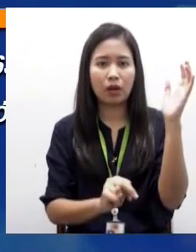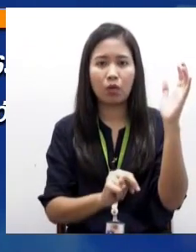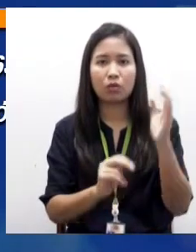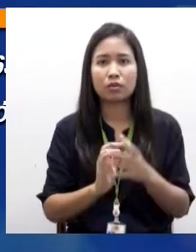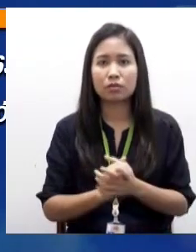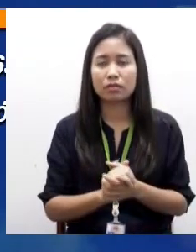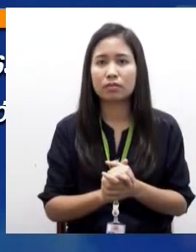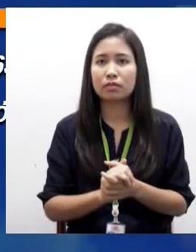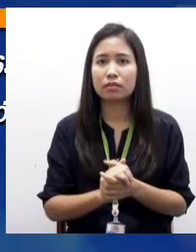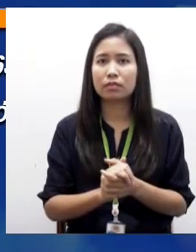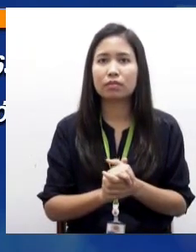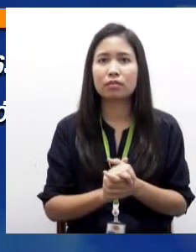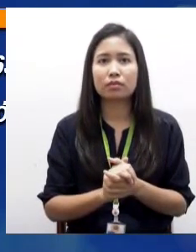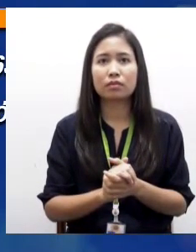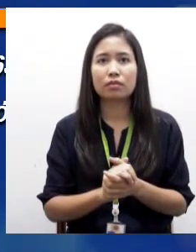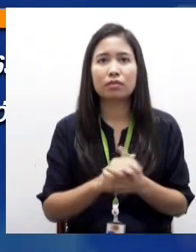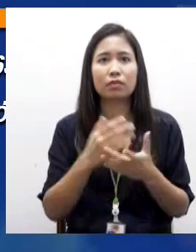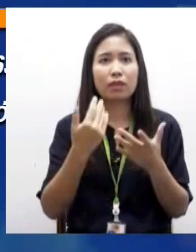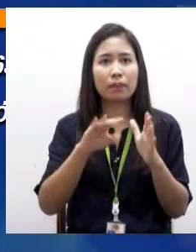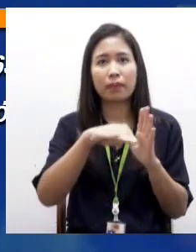จังหวัดที่โชว์อยู่ณเวลานี้นะครับภาคอีสานก็มีหนึ่งเดียวครับคือจังหวัดบึงกาฬภาคตะวันออกมีหนึ่งเดียวครับจังหวัดตราดภาคใต้วันนี้เหลือหนึ่งเดียวครับคือจังหวัดระนองนะครับส่วนภาคเหนือมีอยู่3จังหวัดครับจังหวัดน่านจังหวัดกำแพงเพชรจังหวัดพิจิตรนะครับภาคกลางจังหวัดชัยนาทจังหวัดสิงห์บุรีจังหวัดอ่างทองหวังอย่างยิ่งครับว่าเจ้าจังหวัดนี้จะเป็นฐานกำลังสำคัญที่จะทำให้ปลอดเชื้อโกวิชนายตื่นและหลังจาก